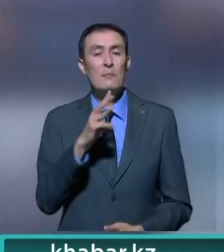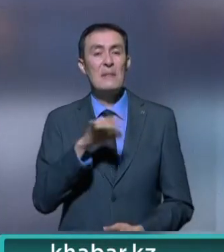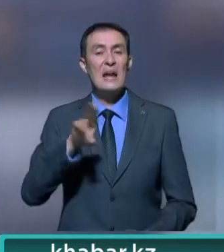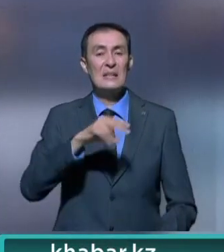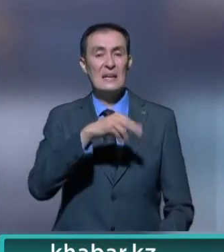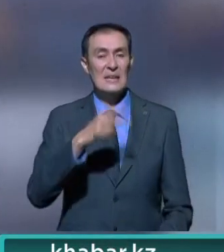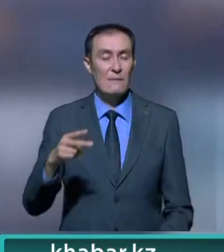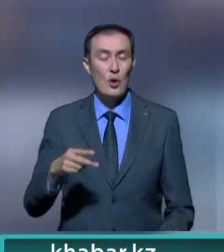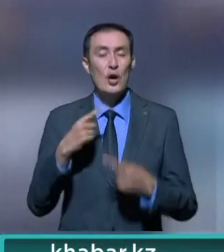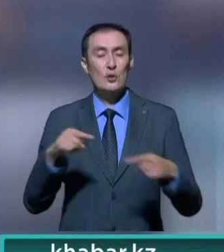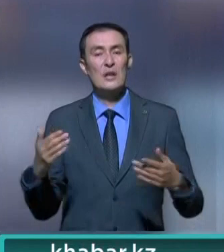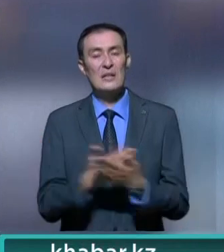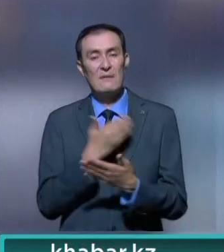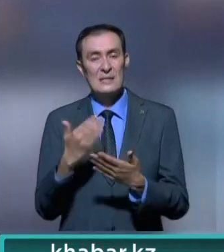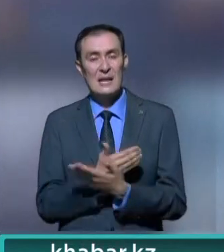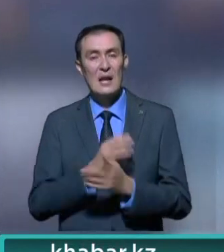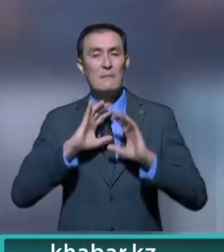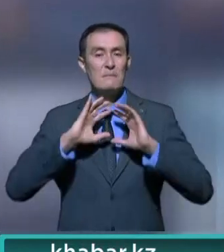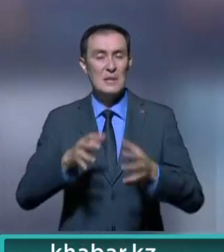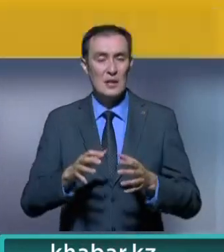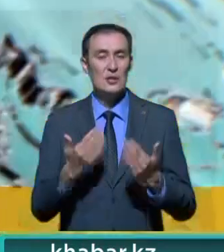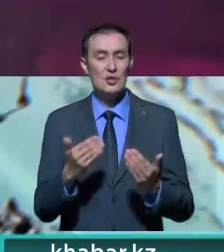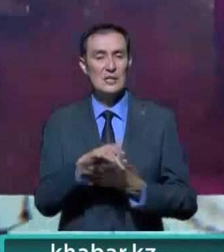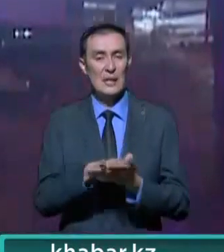1 000 000 000 евро. О других новостях международных далее.